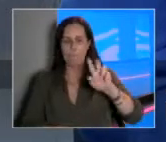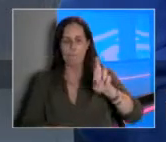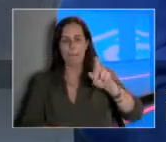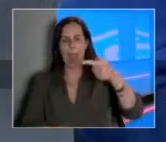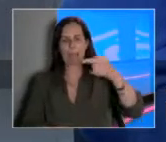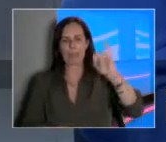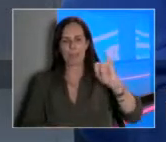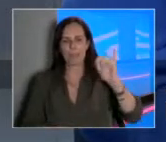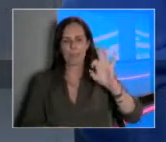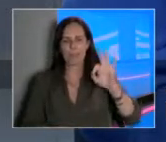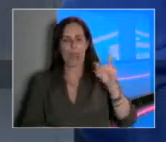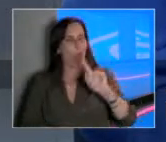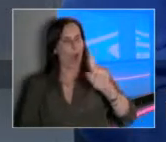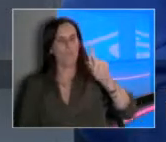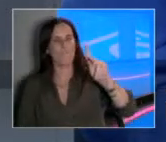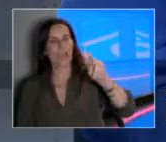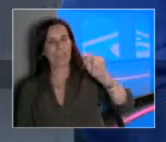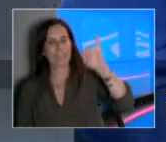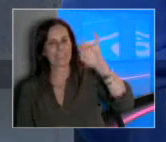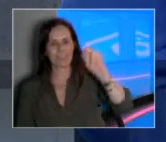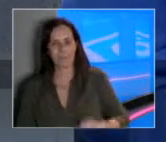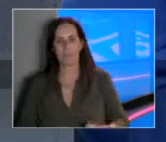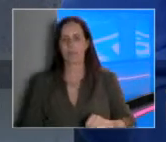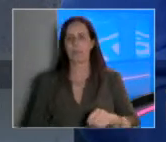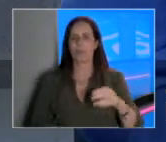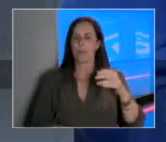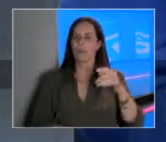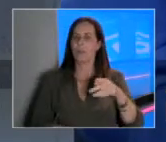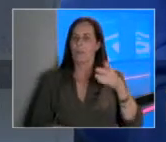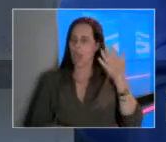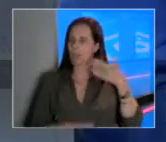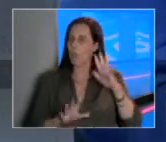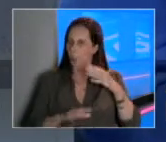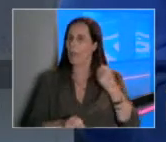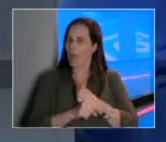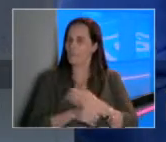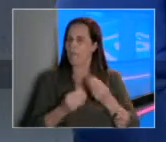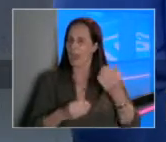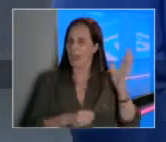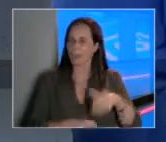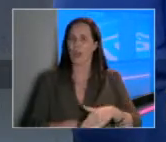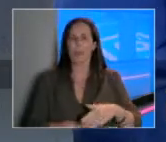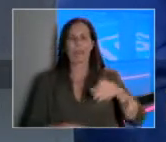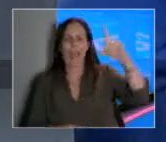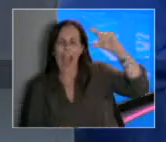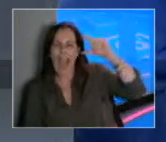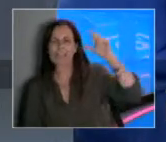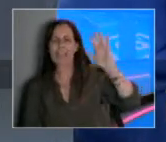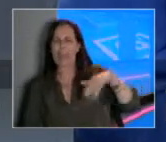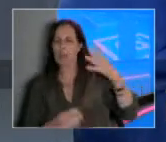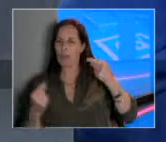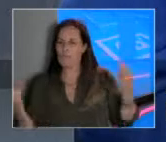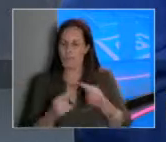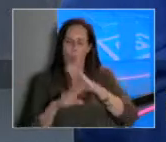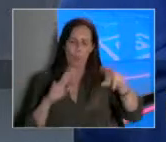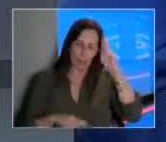טועה, בכנסת הקודמת. לא, וקנין. וקנין, סליחה. כאשר היא הייתה פעילה, והיא הייתה מאוד מאוד פעילה, היה כאן את אורן חזן, והרבה מאוד ויכוחים,